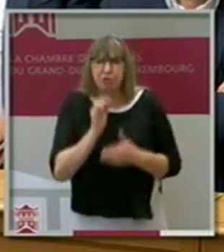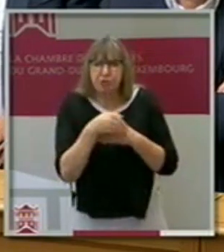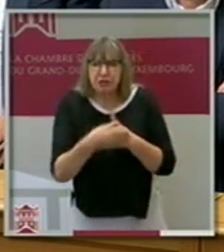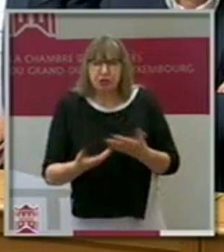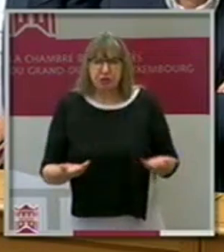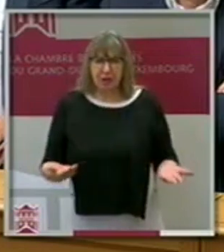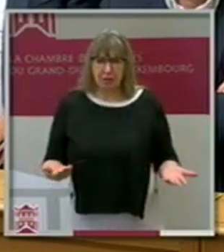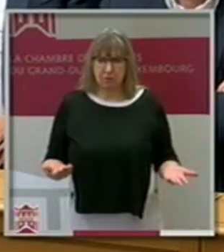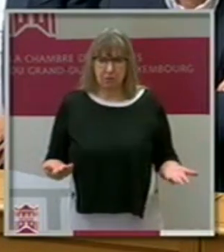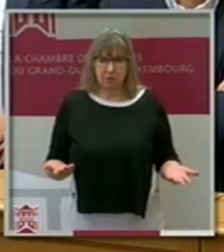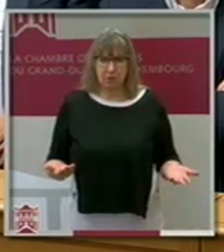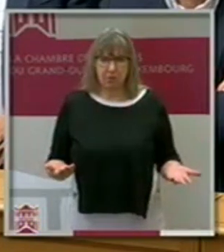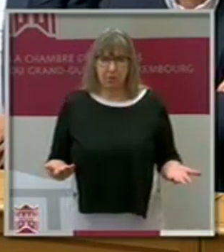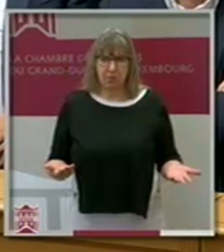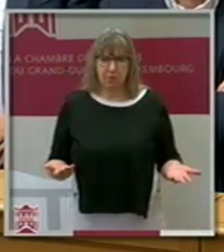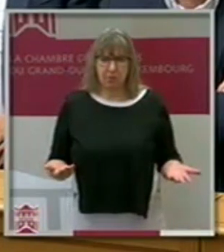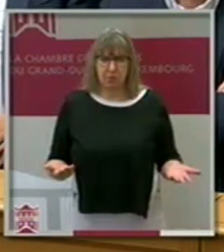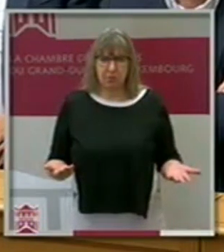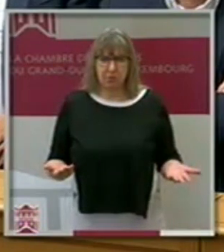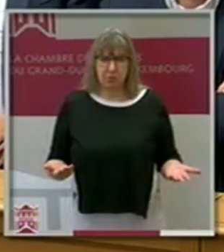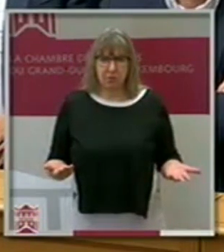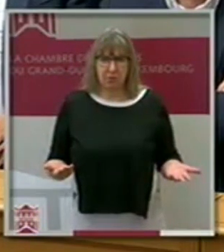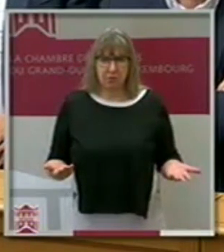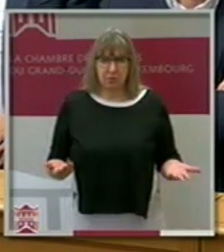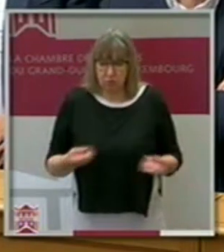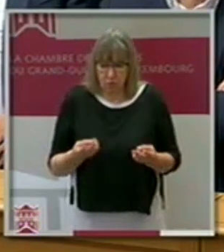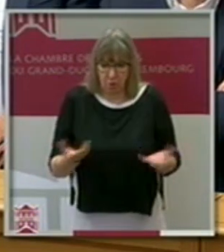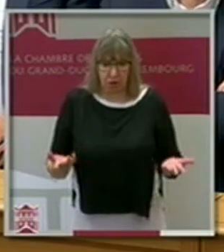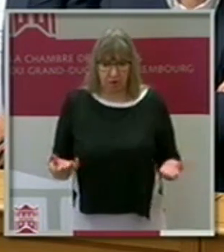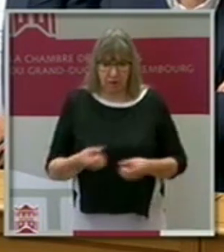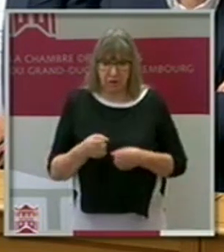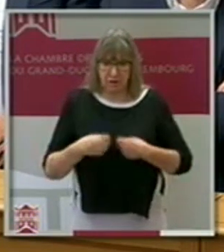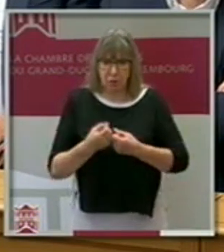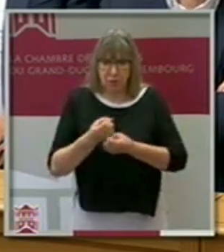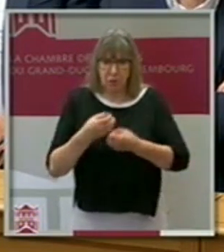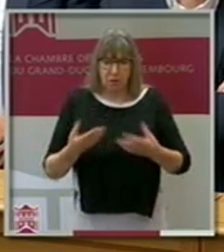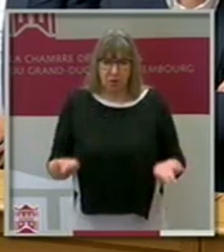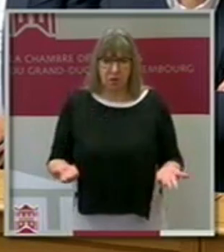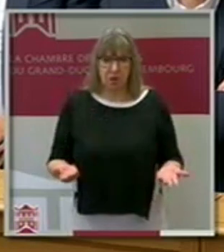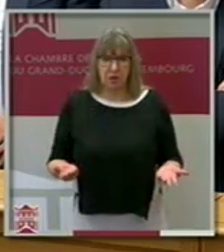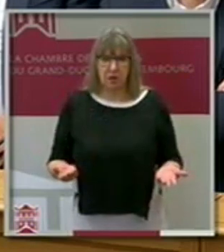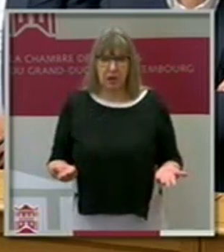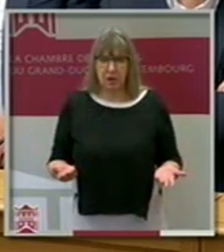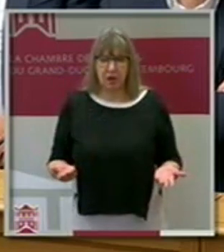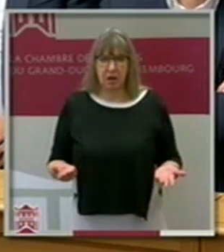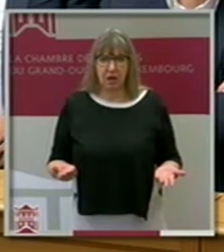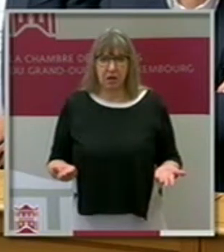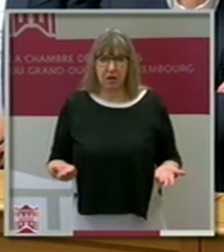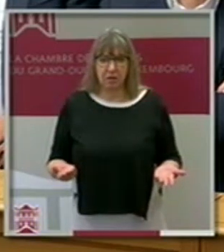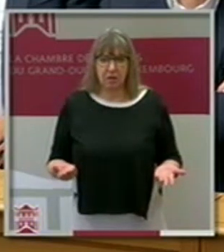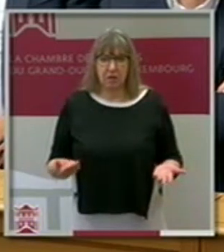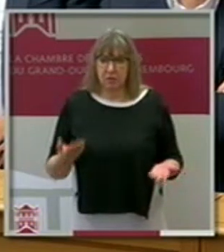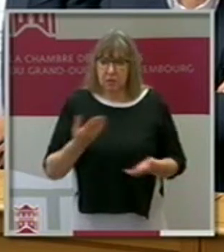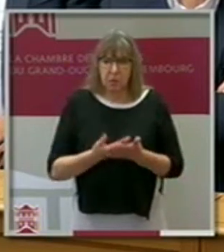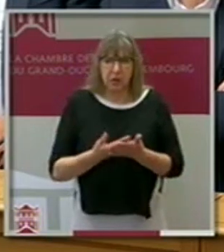an eine Spezialkommission kommen. Das sind so, das sind, ja. Wenn der für Transparenz